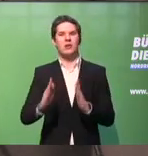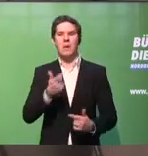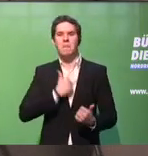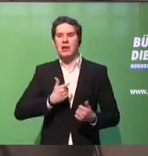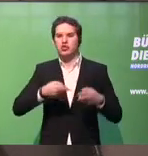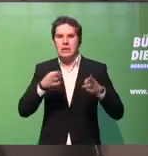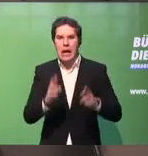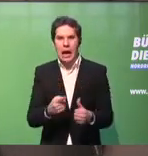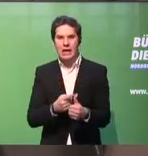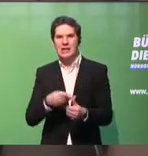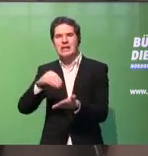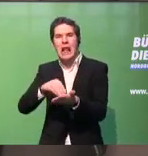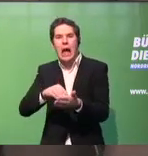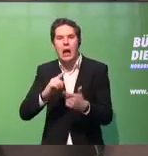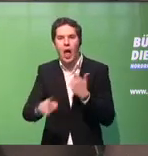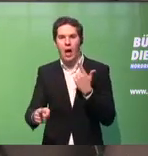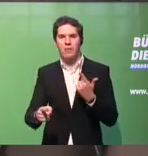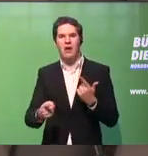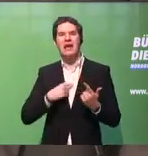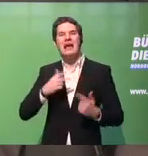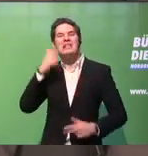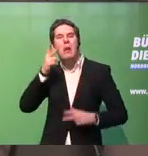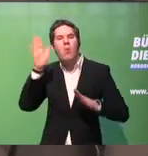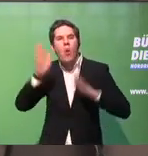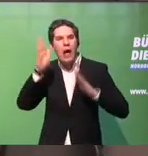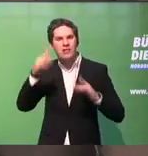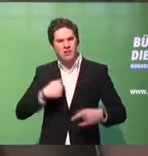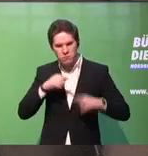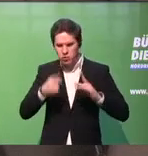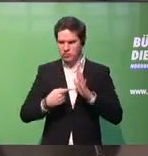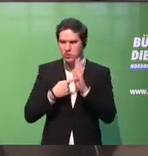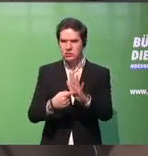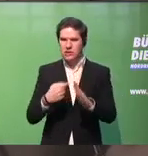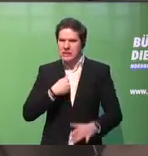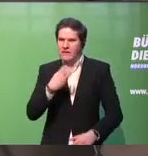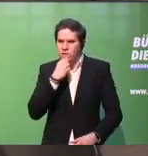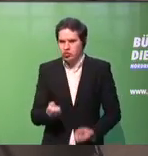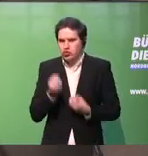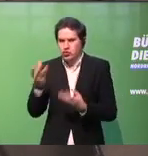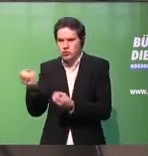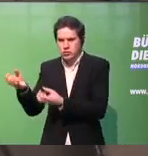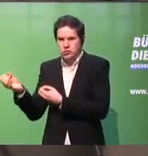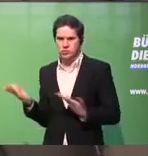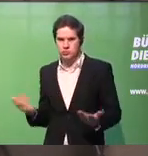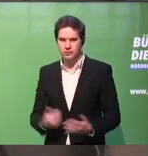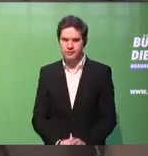von Teilhabe, von Demokratie zu verteidigen. Und auch da glaube ich,